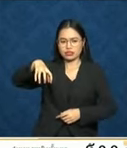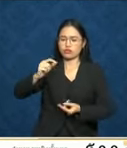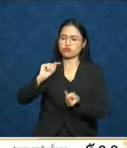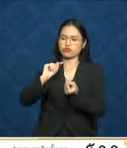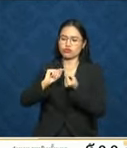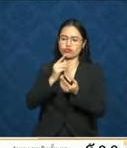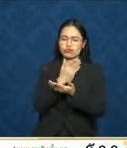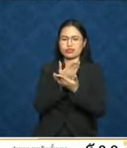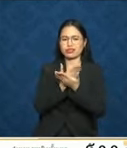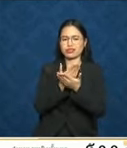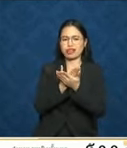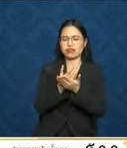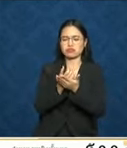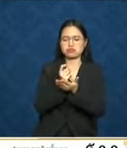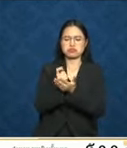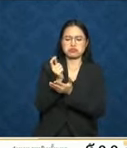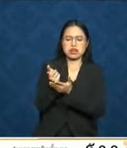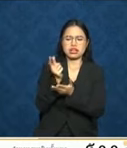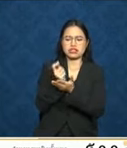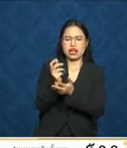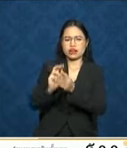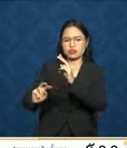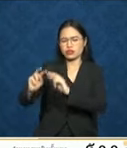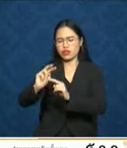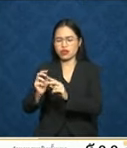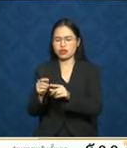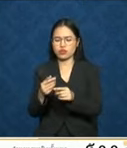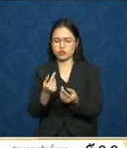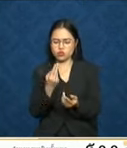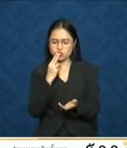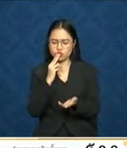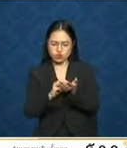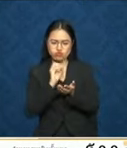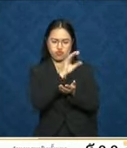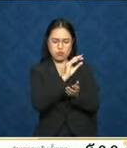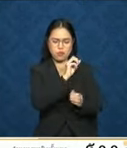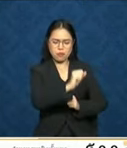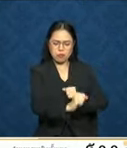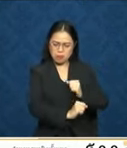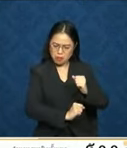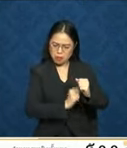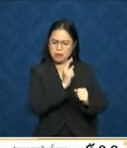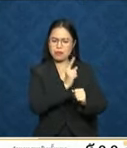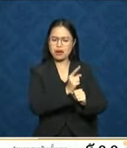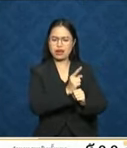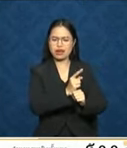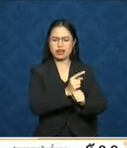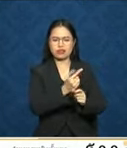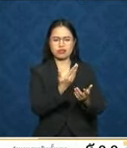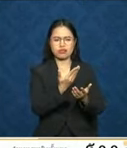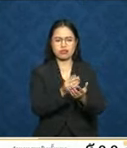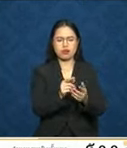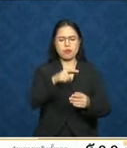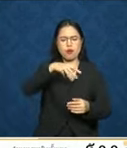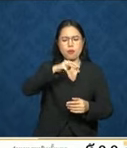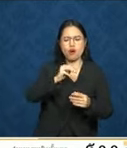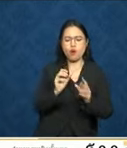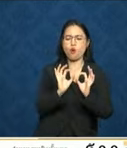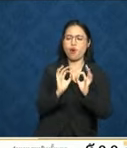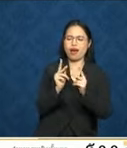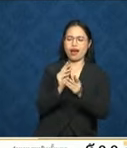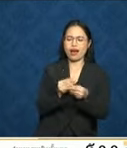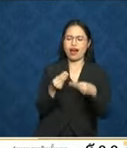ทนเหมือนเช่นมัสยิดอื่นๆแต่ตอนนี้หนังสือส่งไปแล้วประมาณเกือบปียังไม่ได้รับการอนุญาตจากกระทรวงพัฒนาสังคม